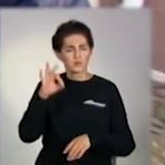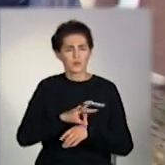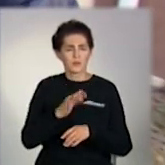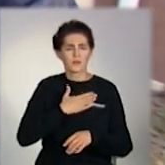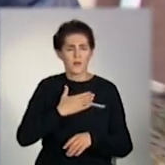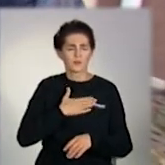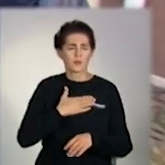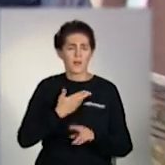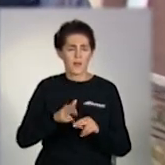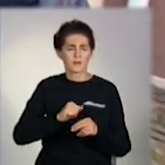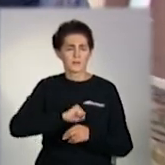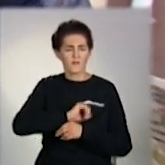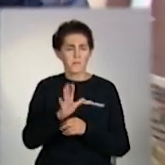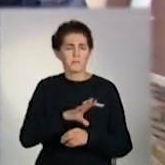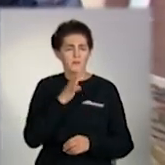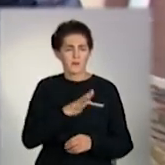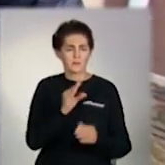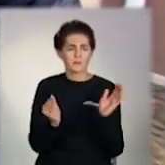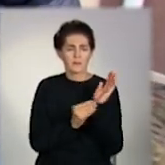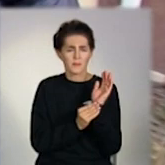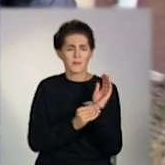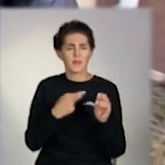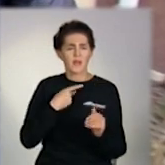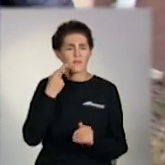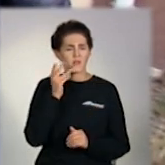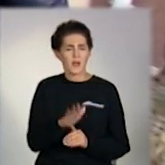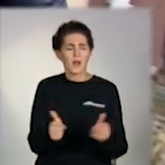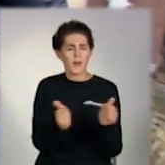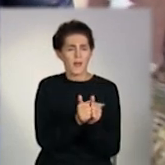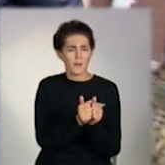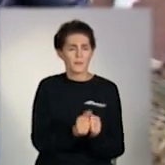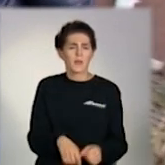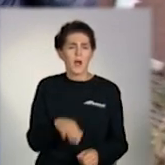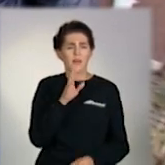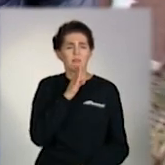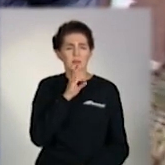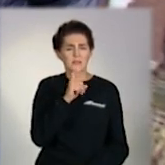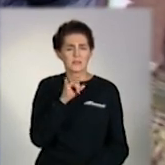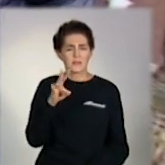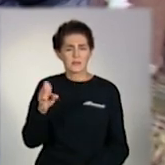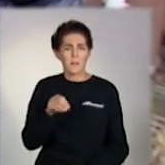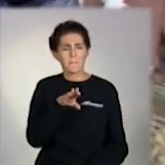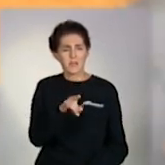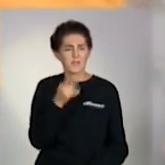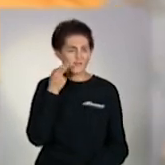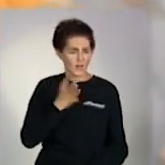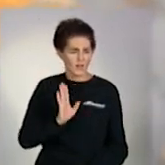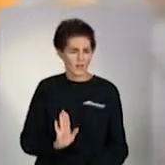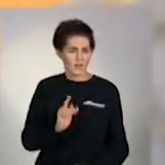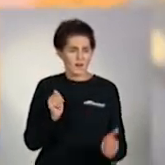нашу. Там написано «Я всегда рядом», а у Зіни написано «Ми всегда рядом».